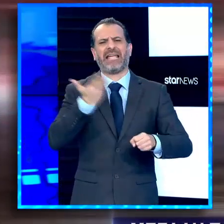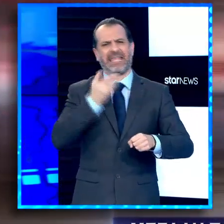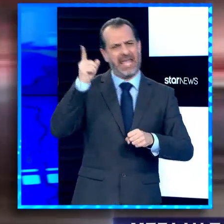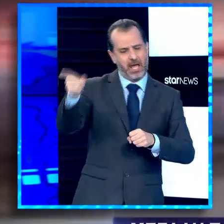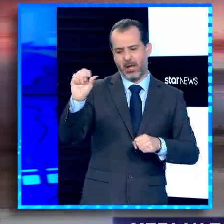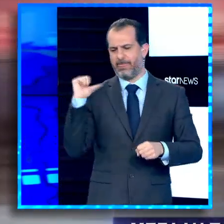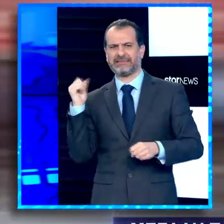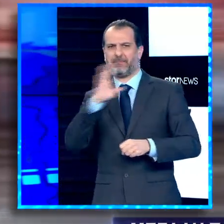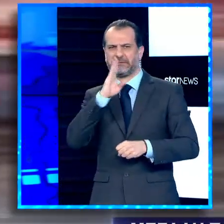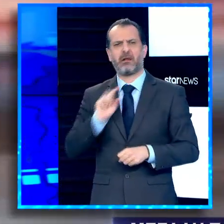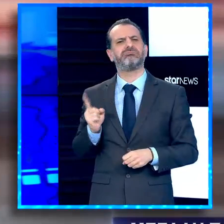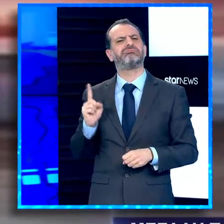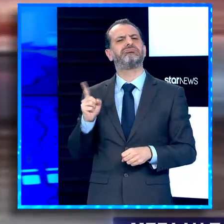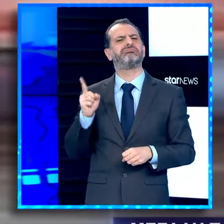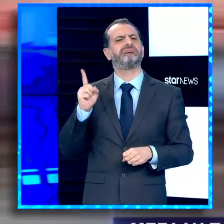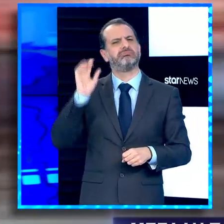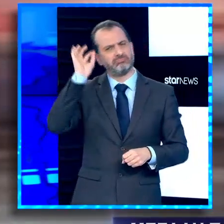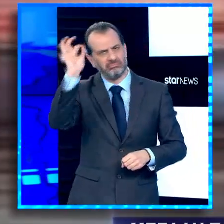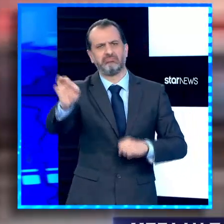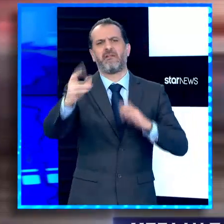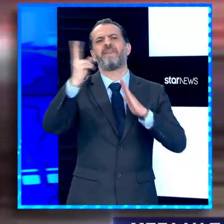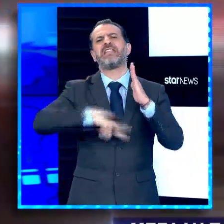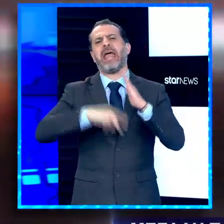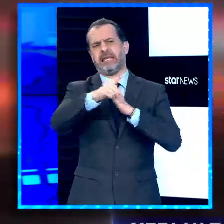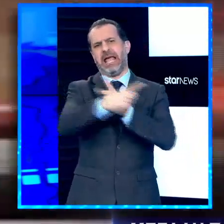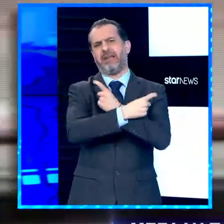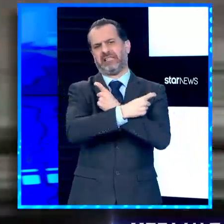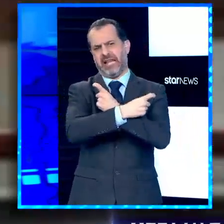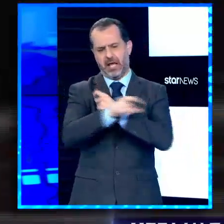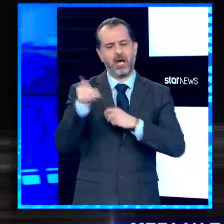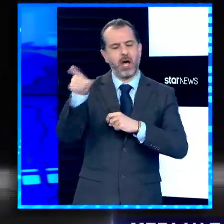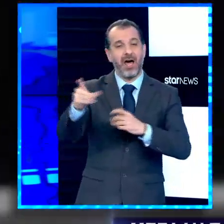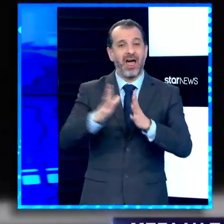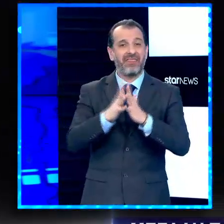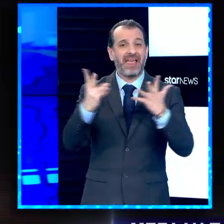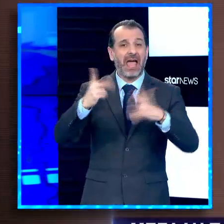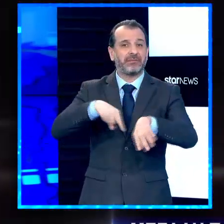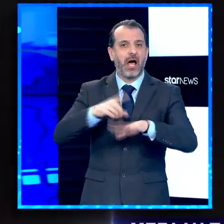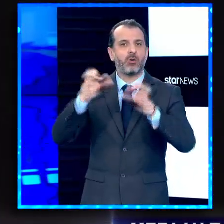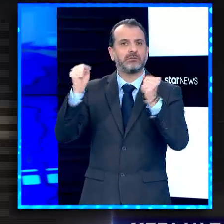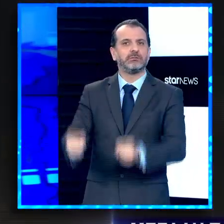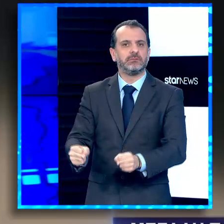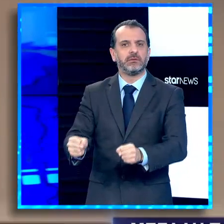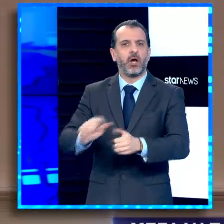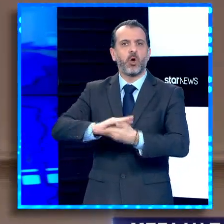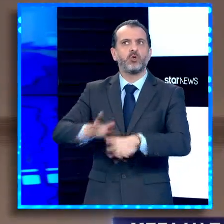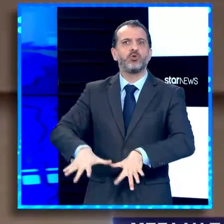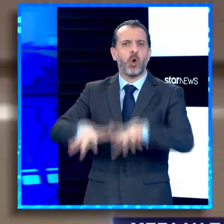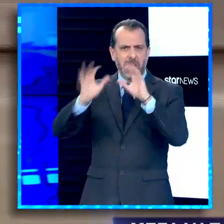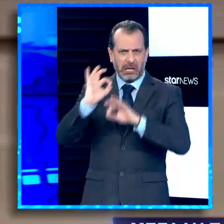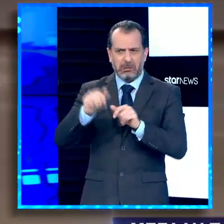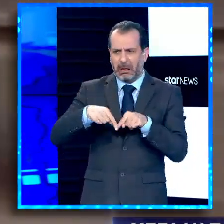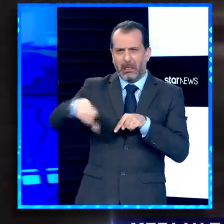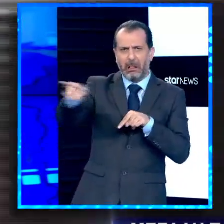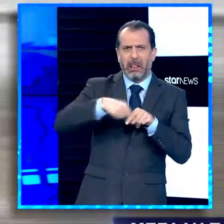χθες το μεσημέρι οδικός με λεωφορείο να πάνε στην Βιέννη. Εγκλωβίστηκαν στα χιόνια για 17 ώρες, για μια απόσταση που κανονικά θα γινόταν σε 3,5